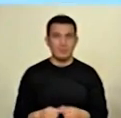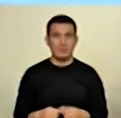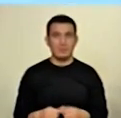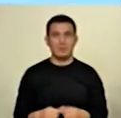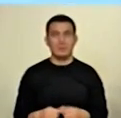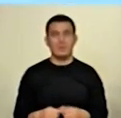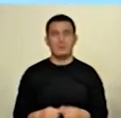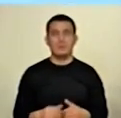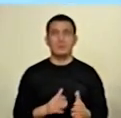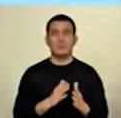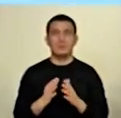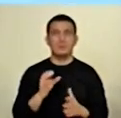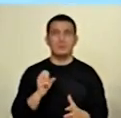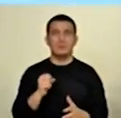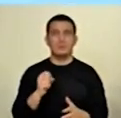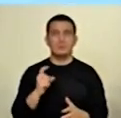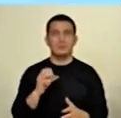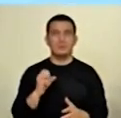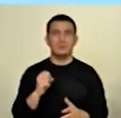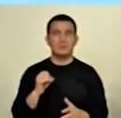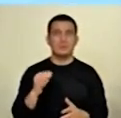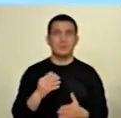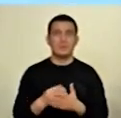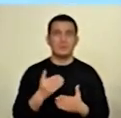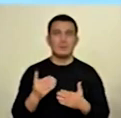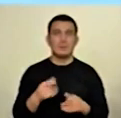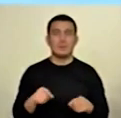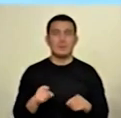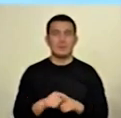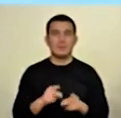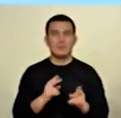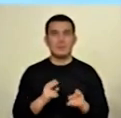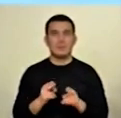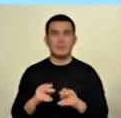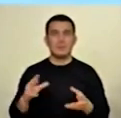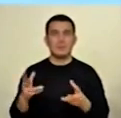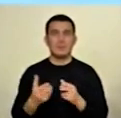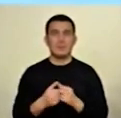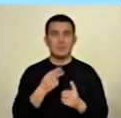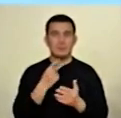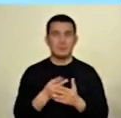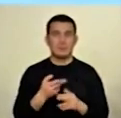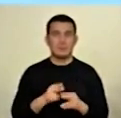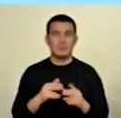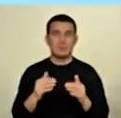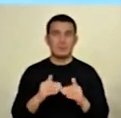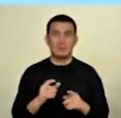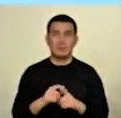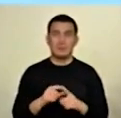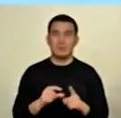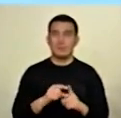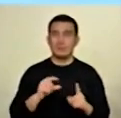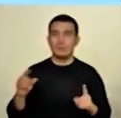Va sahifamizning qolgan qismlarini ham aziz o'quvchilar xuddi shu tartibda tahrirlaymiz. Ya'ni mana bu pastda ko'rib turgan qismimiz